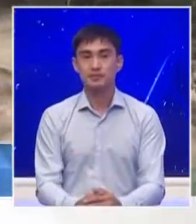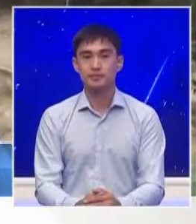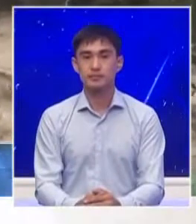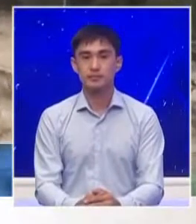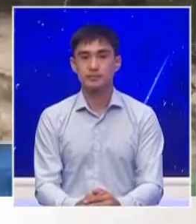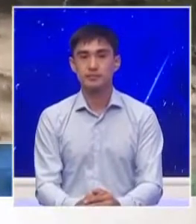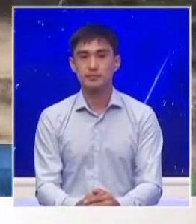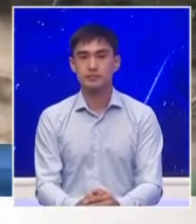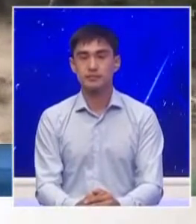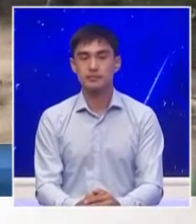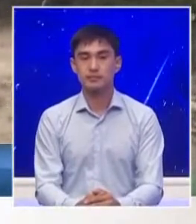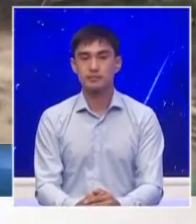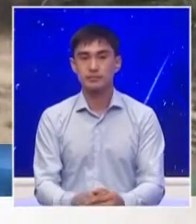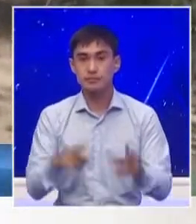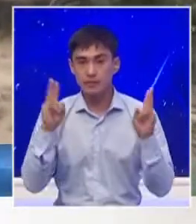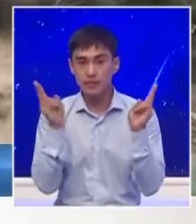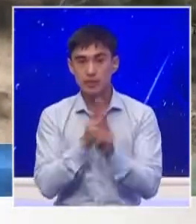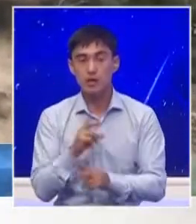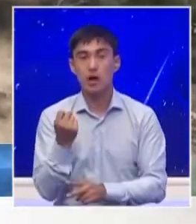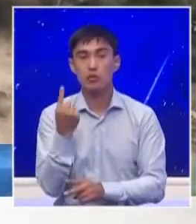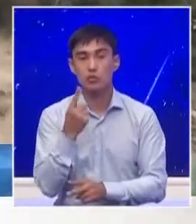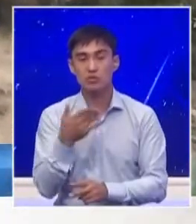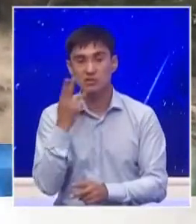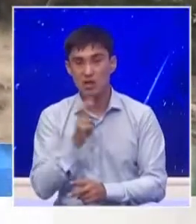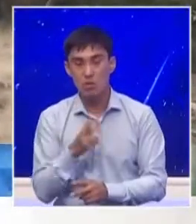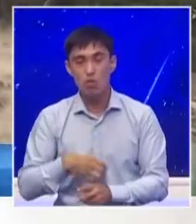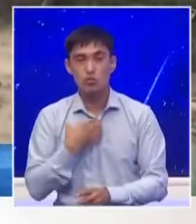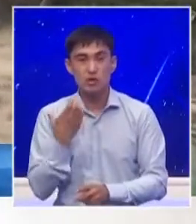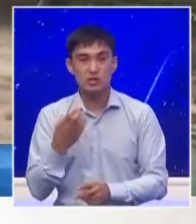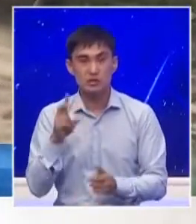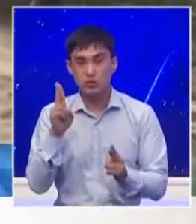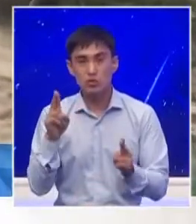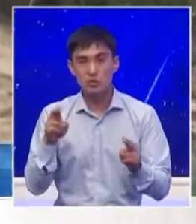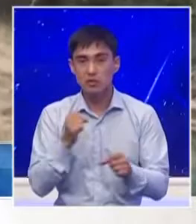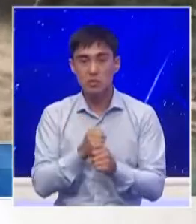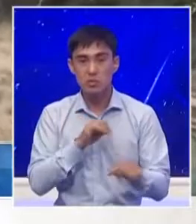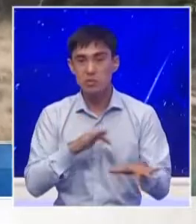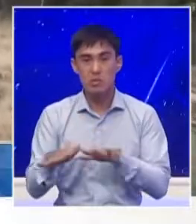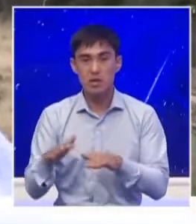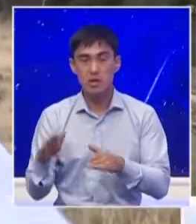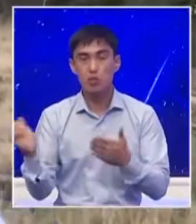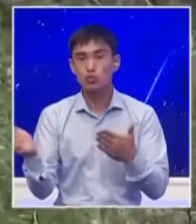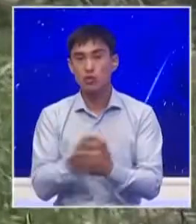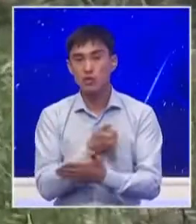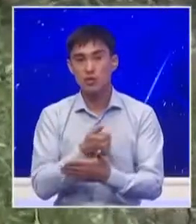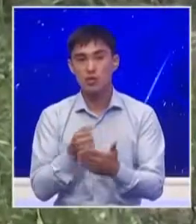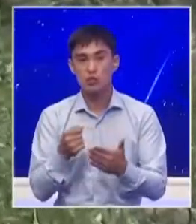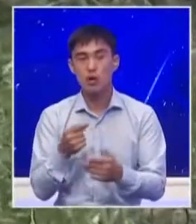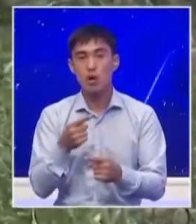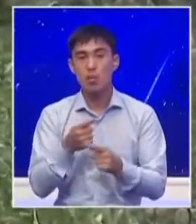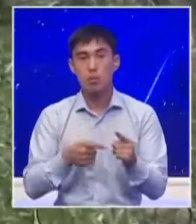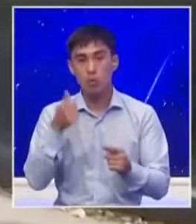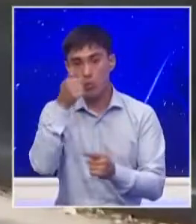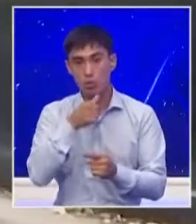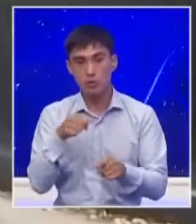этого там и мы не знаем откуда но запах идет ужасный никто кажется не принимаем меры для устранения уже около полутора лет